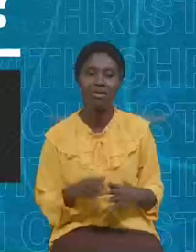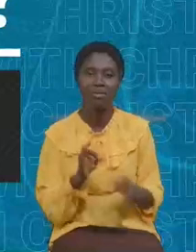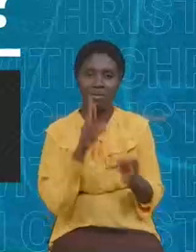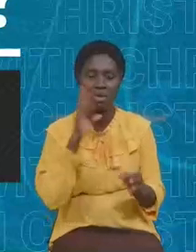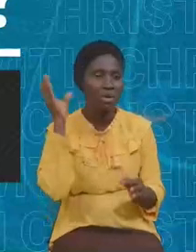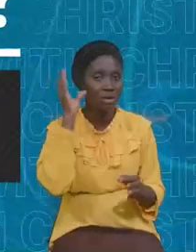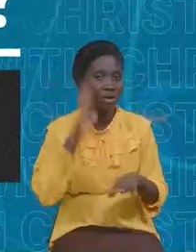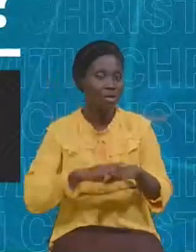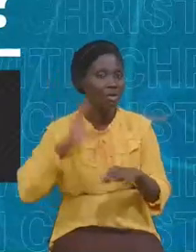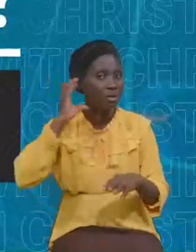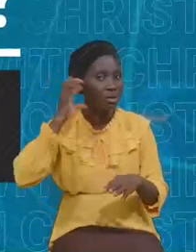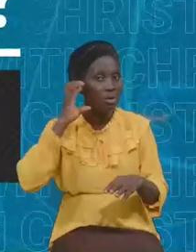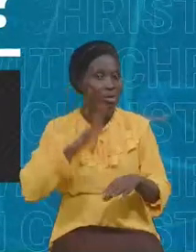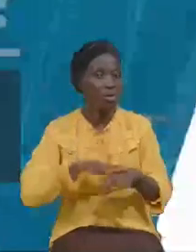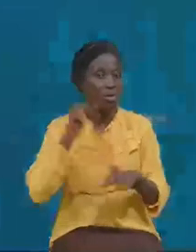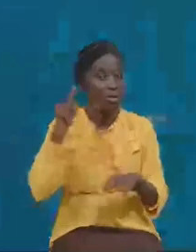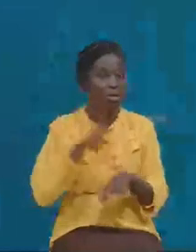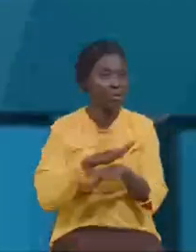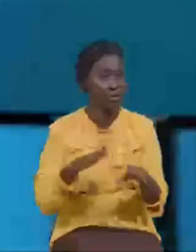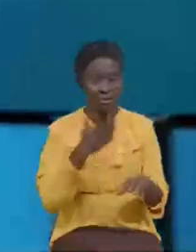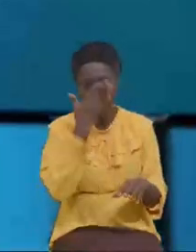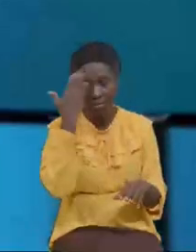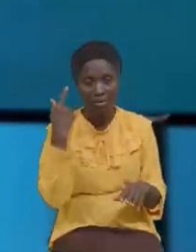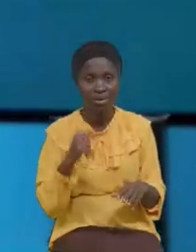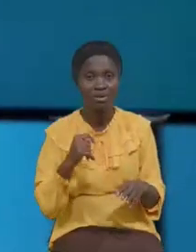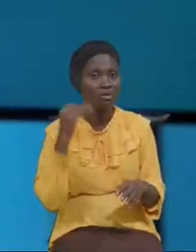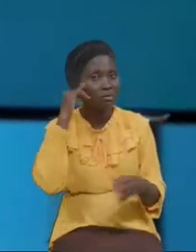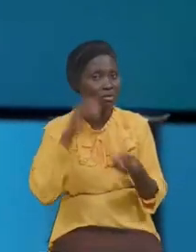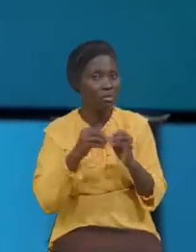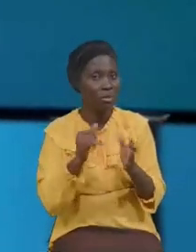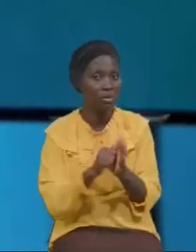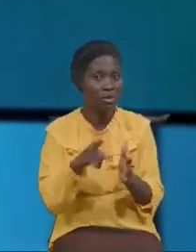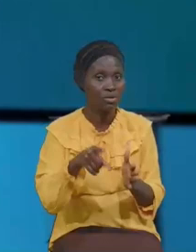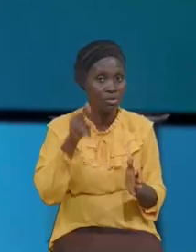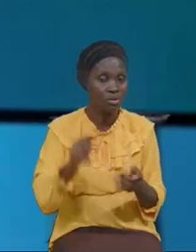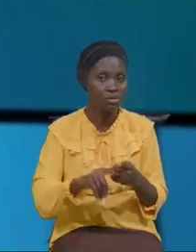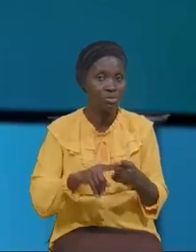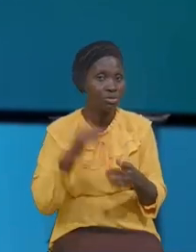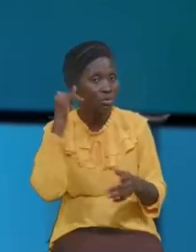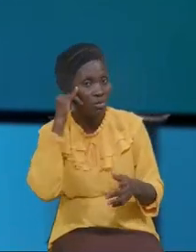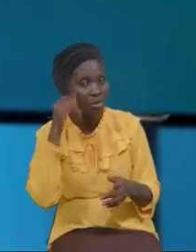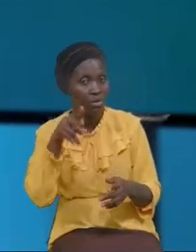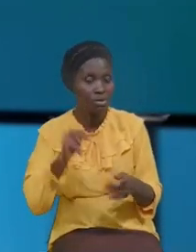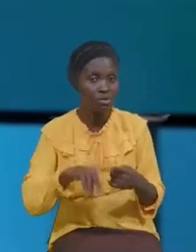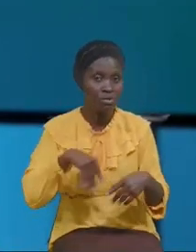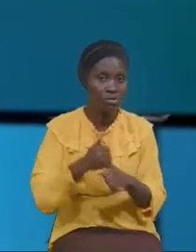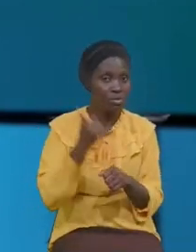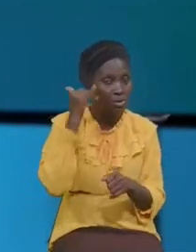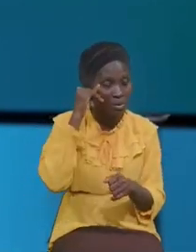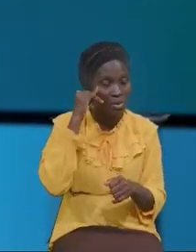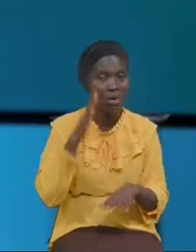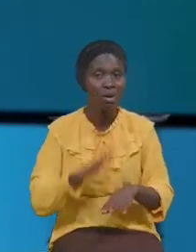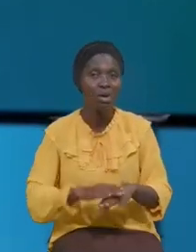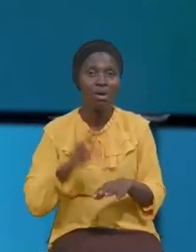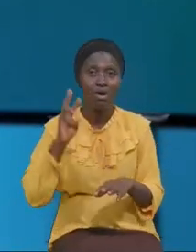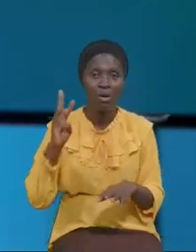que vous connaissez des défis et on vous répondra sitôt. Même le